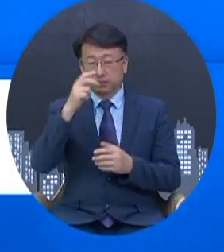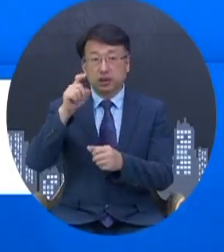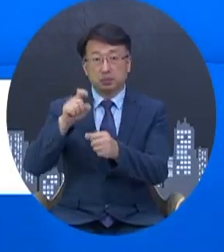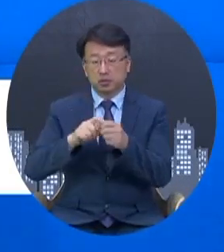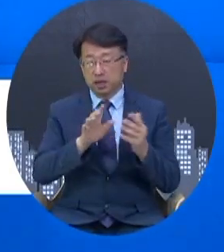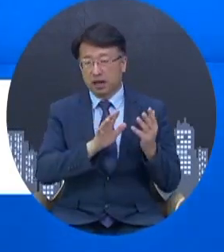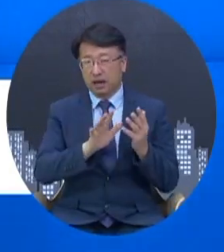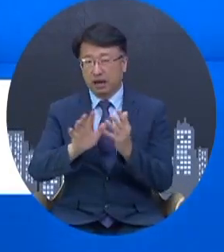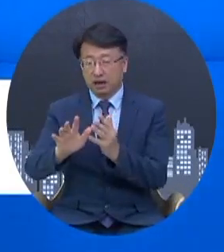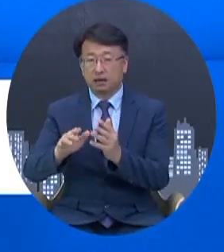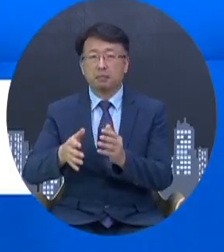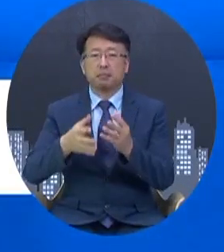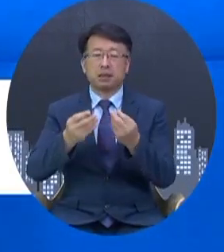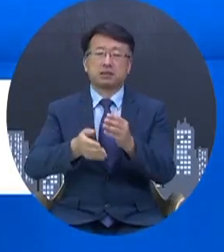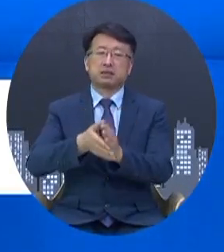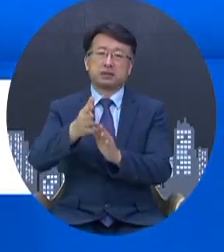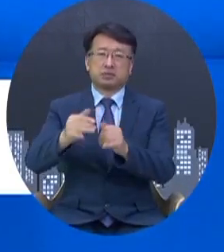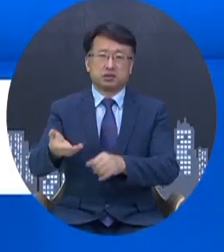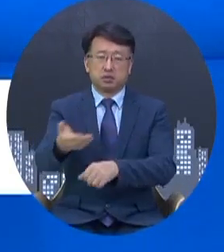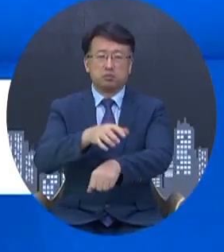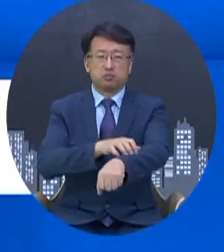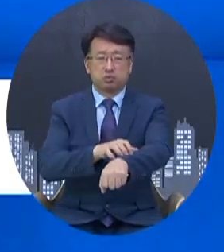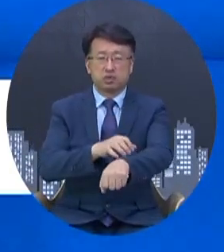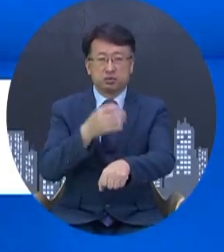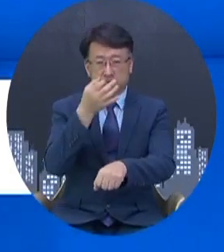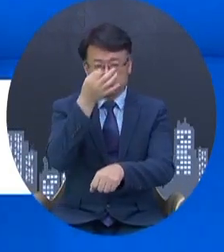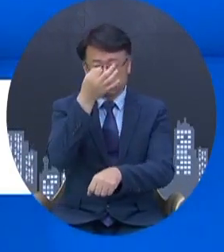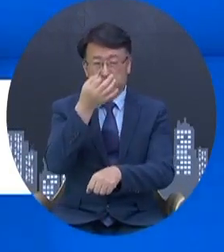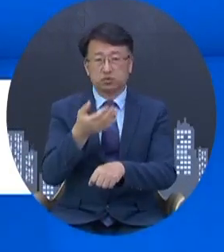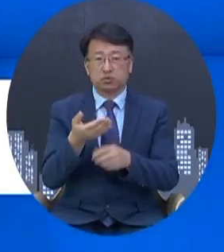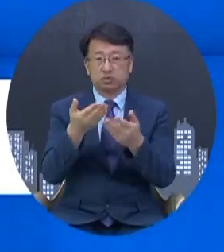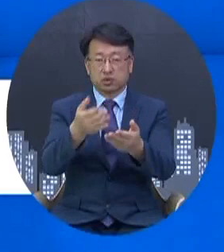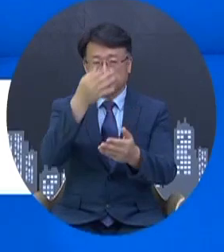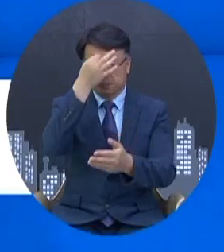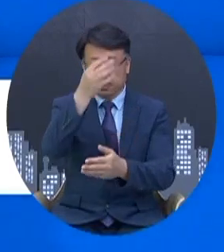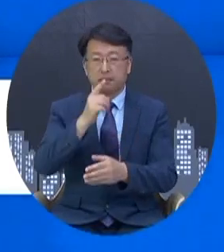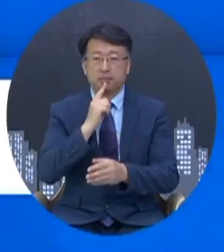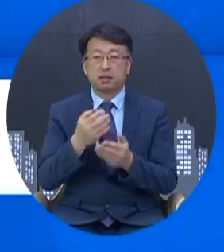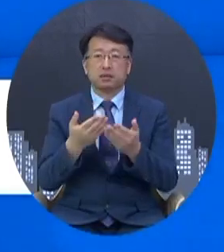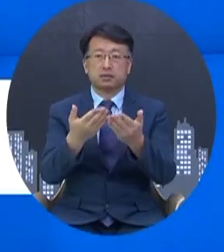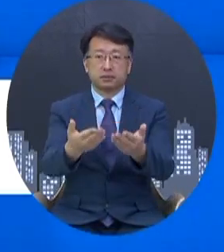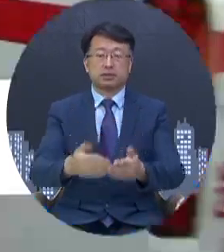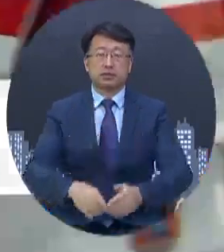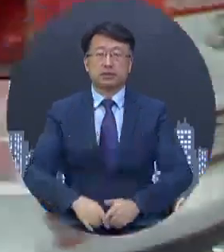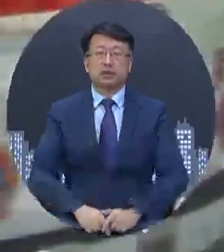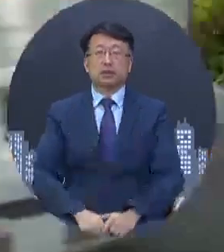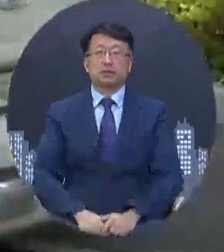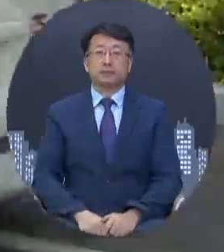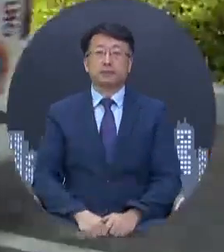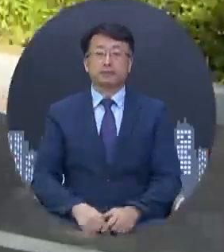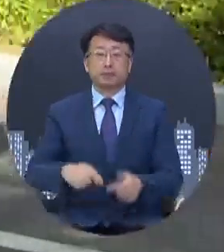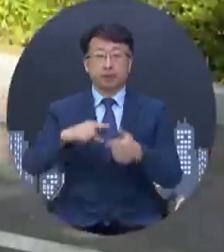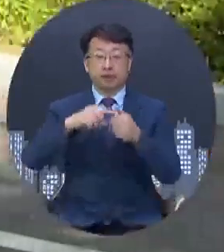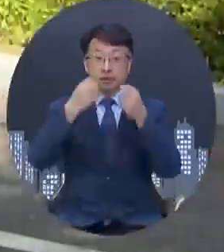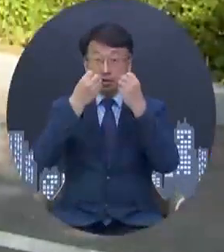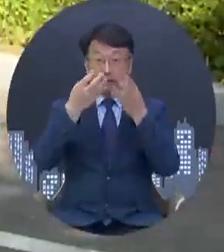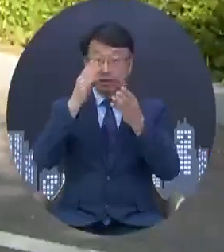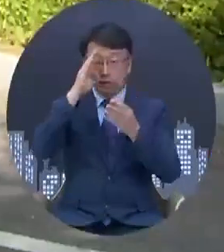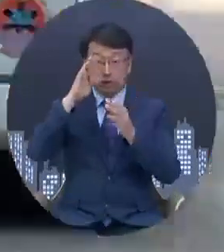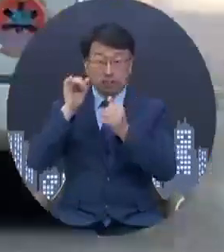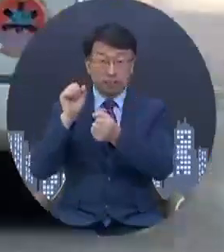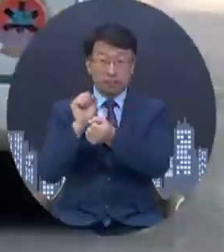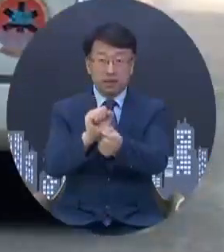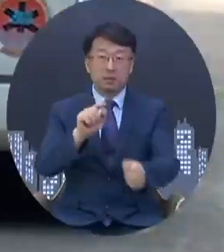시민 여러분께 불편을 끼쳐드린 것에 대해 사과의 말씀을 드립니다. 경남의 신규